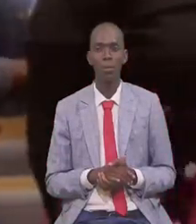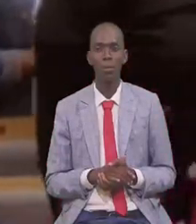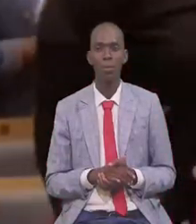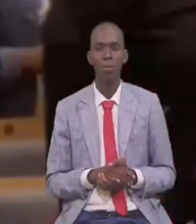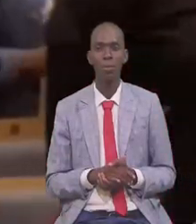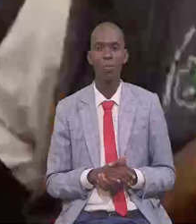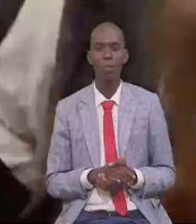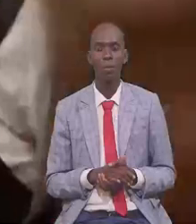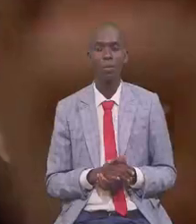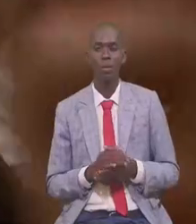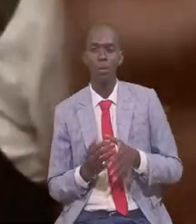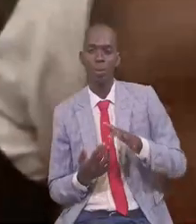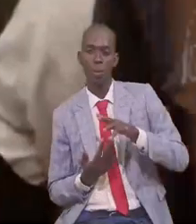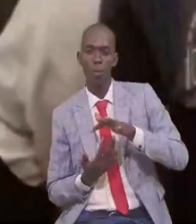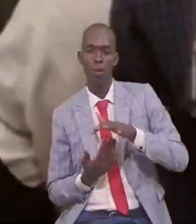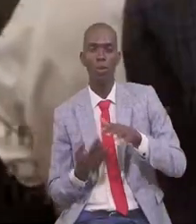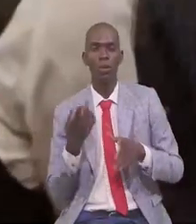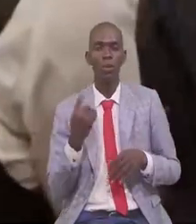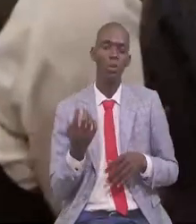Brûle les ponts derrière.